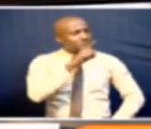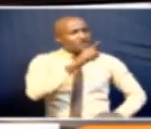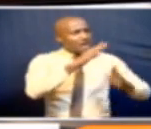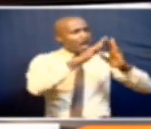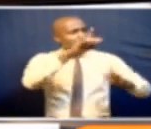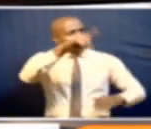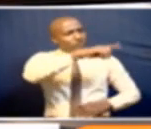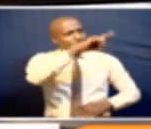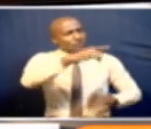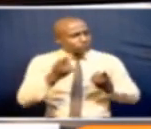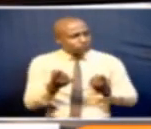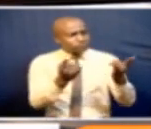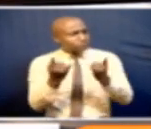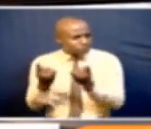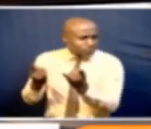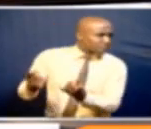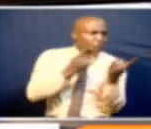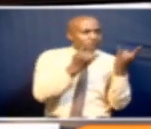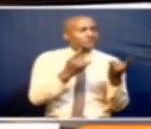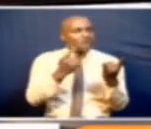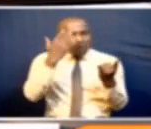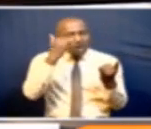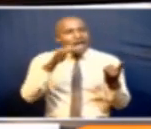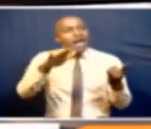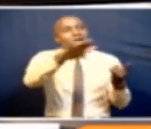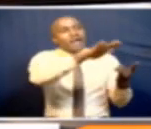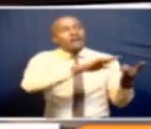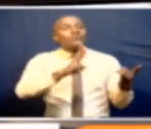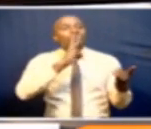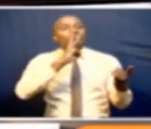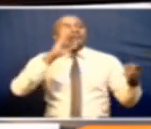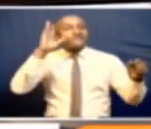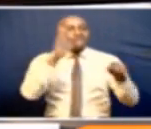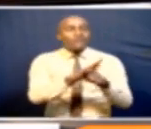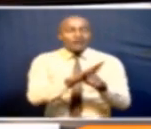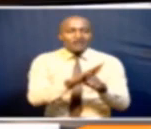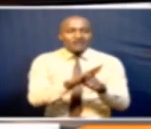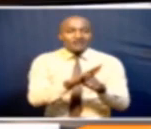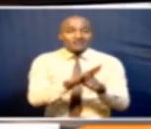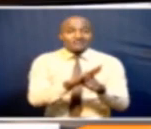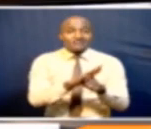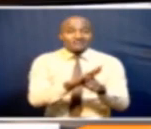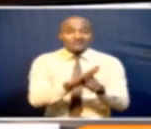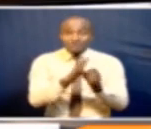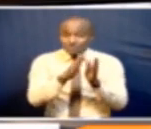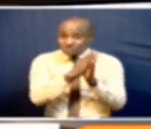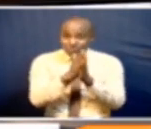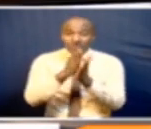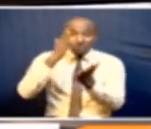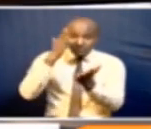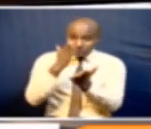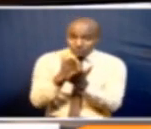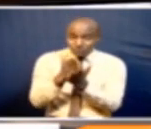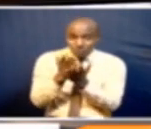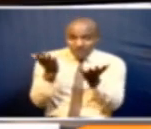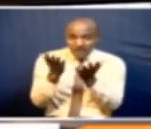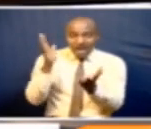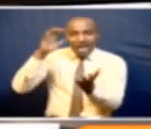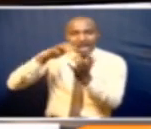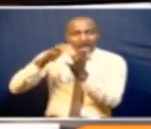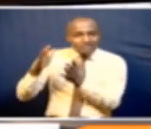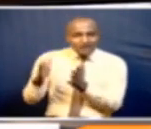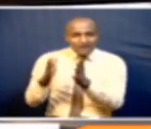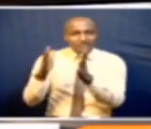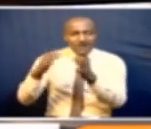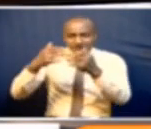kwa kuwa imejengwa mtoni. Basi familia nane ziko katika hali hiyo katika mtaa wa Green Park, eneo la Athiriva, wakipewa makataa